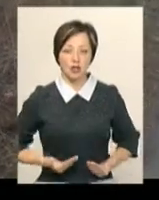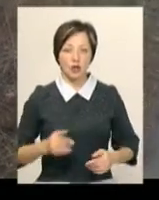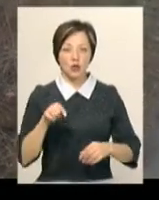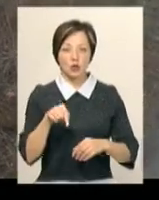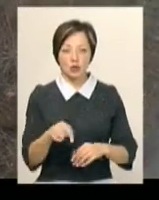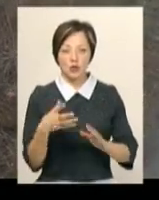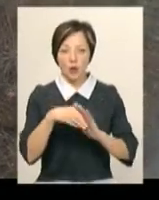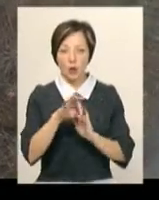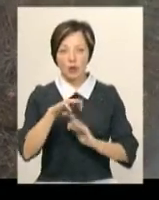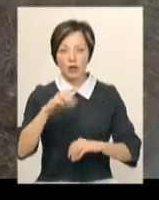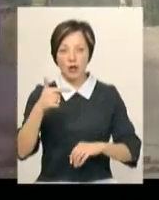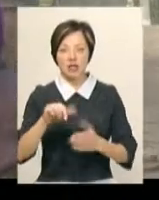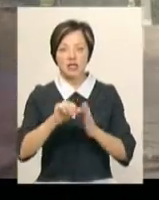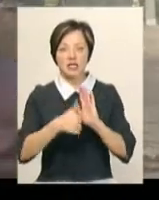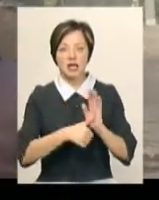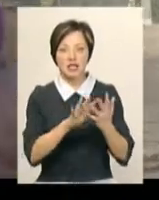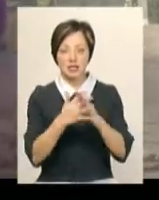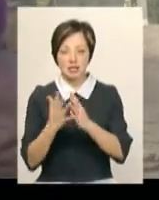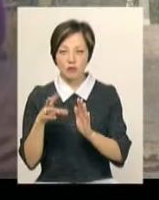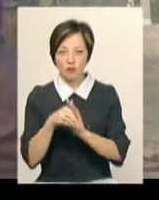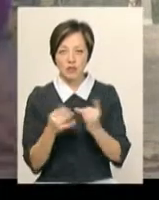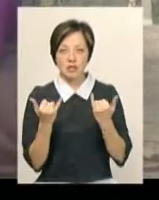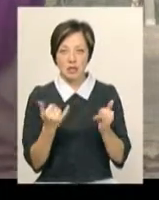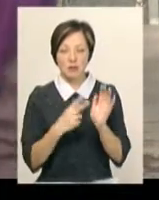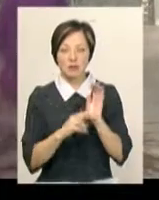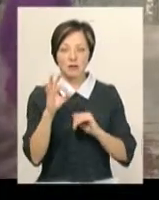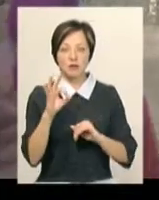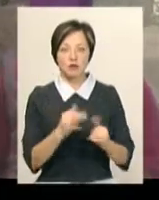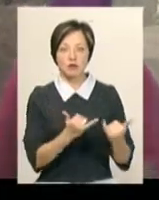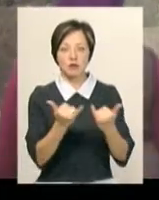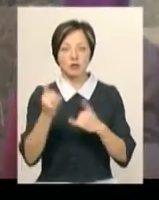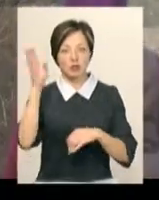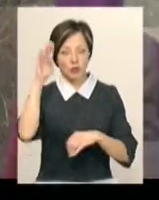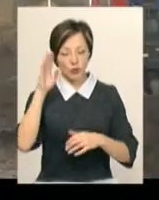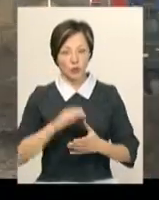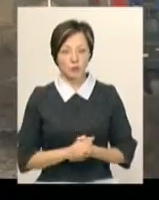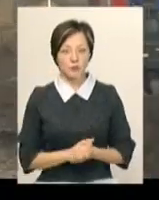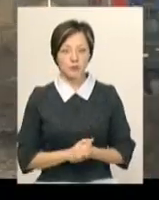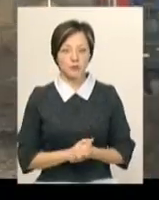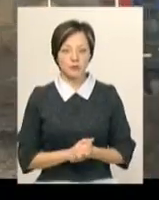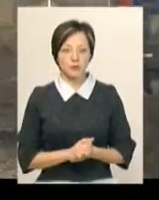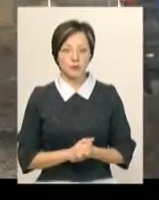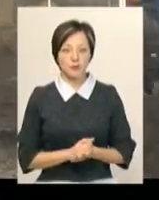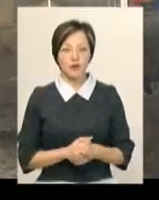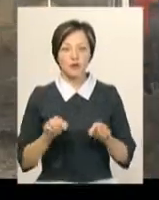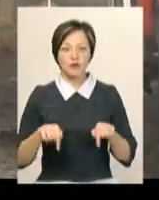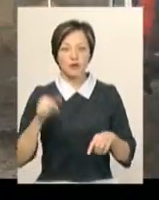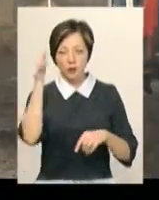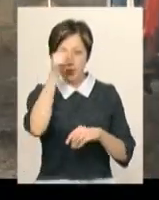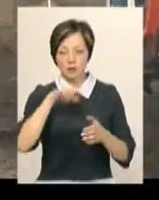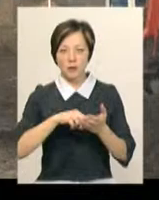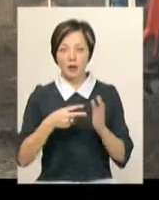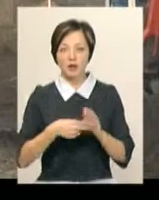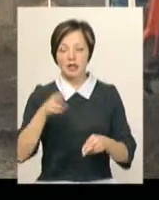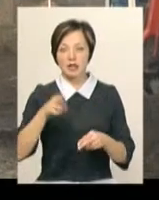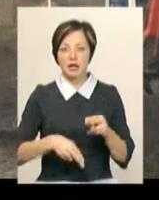ОТГ входять 16 населених пунктів. Наразі вони на 70% забезпечені водою. В цьому році плануємо завершити